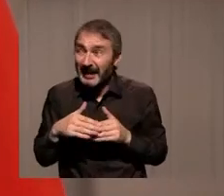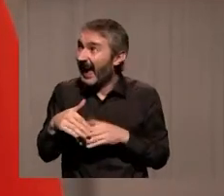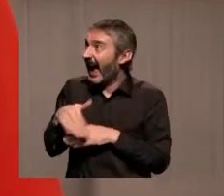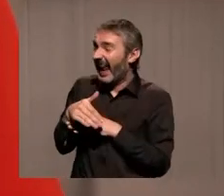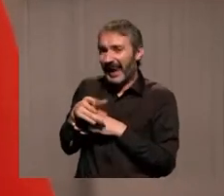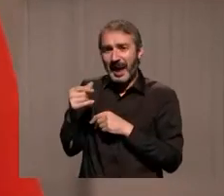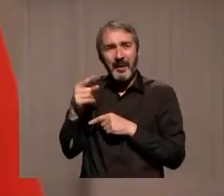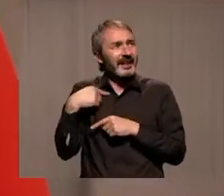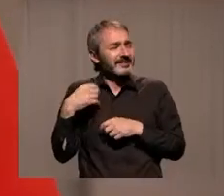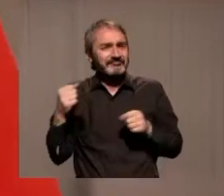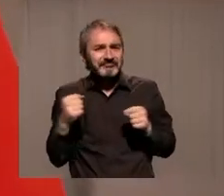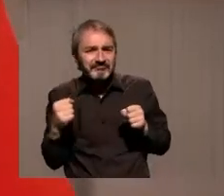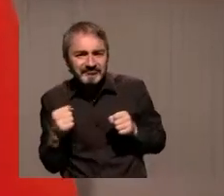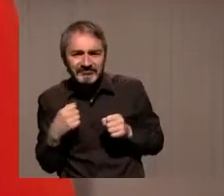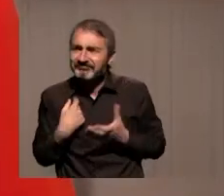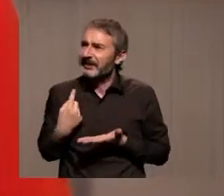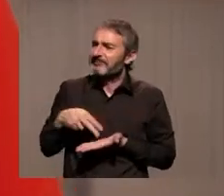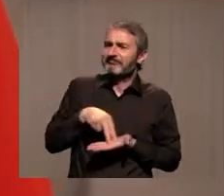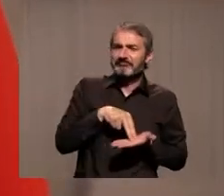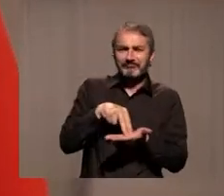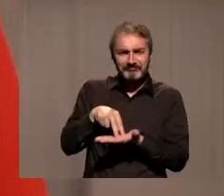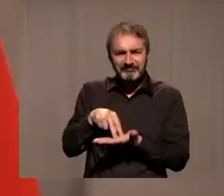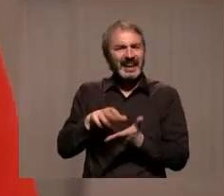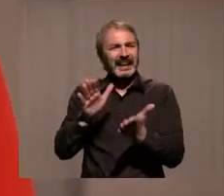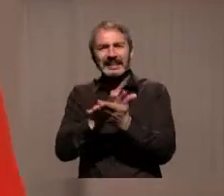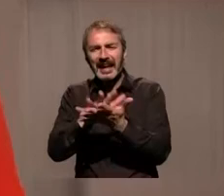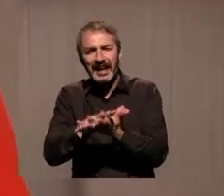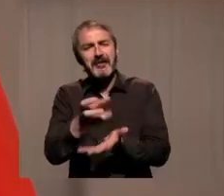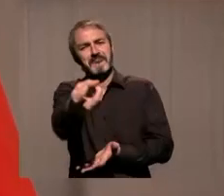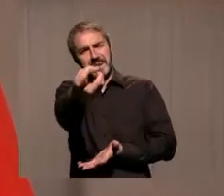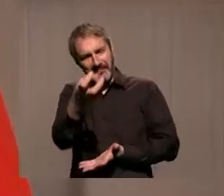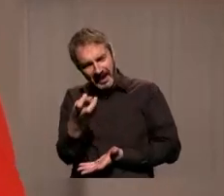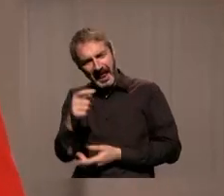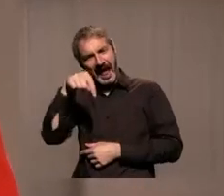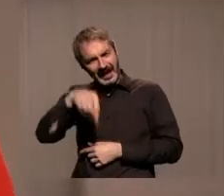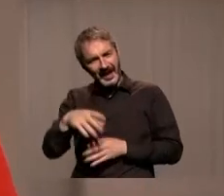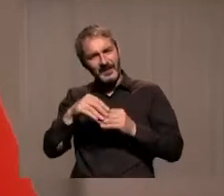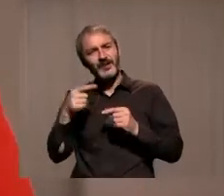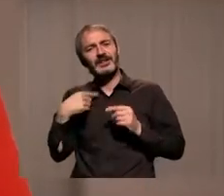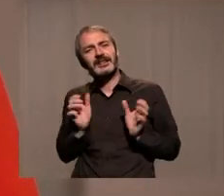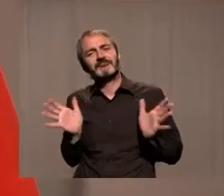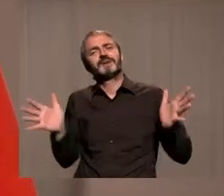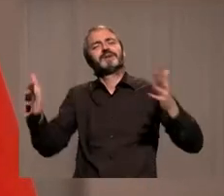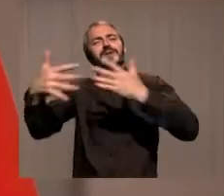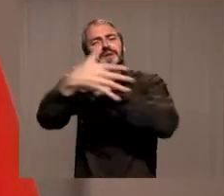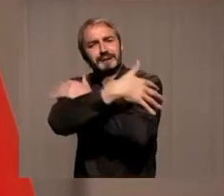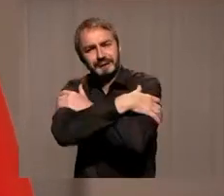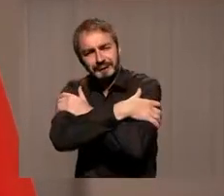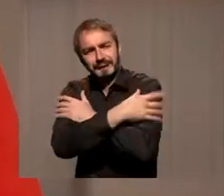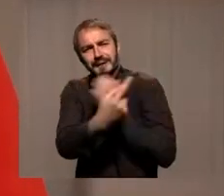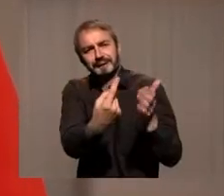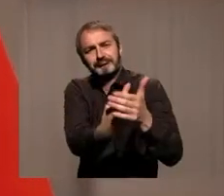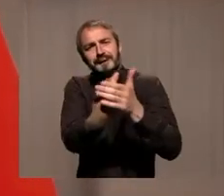tant pedrega i fa molt fred, podeu tornar a la universitat i nosaltres us taparem, si fa falta.